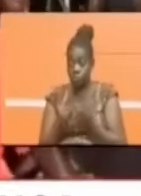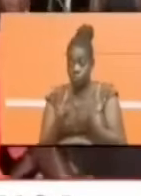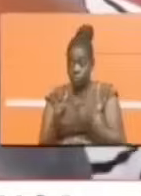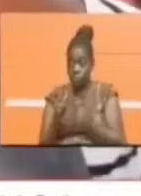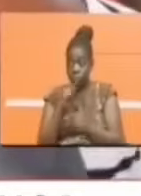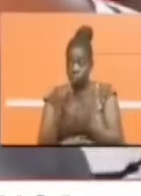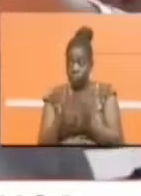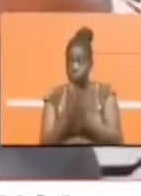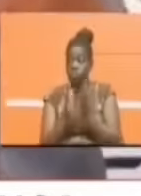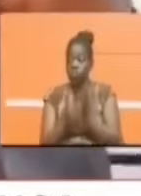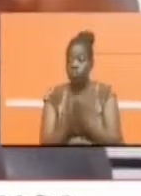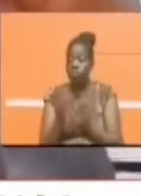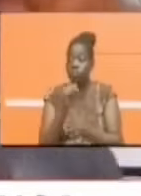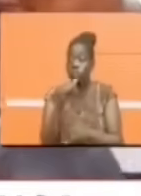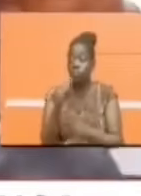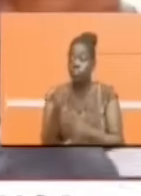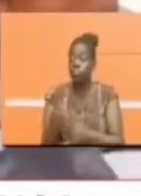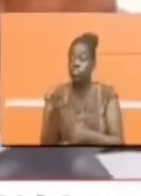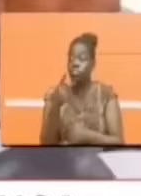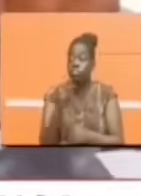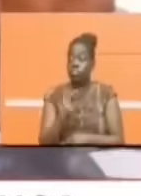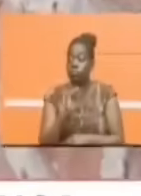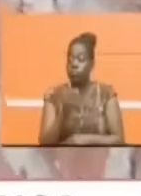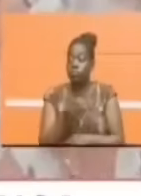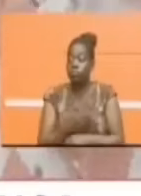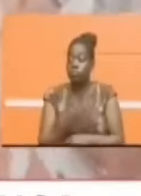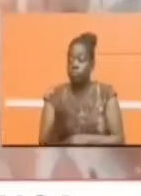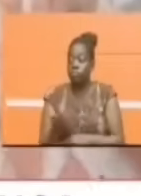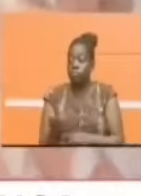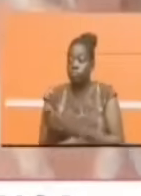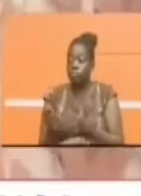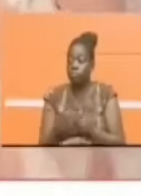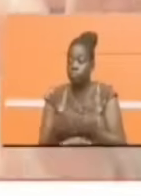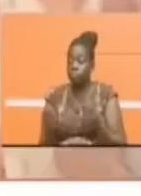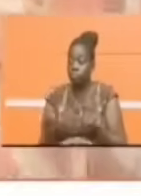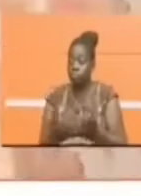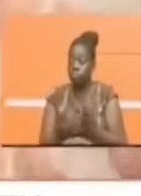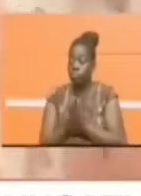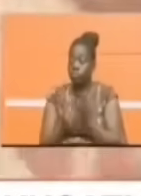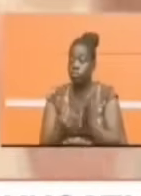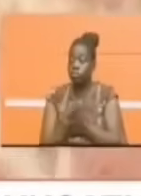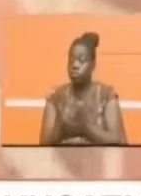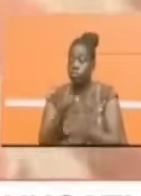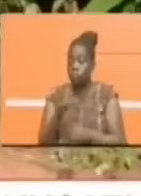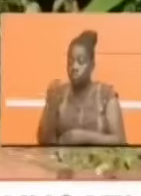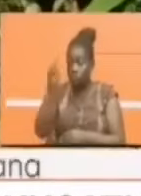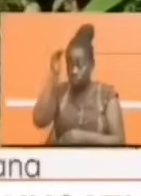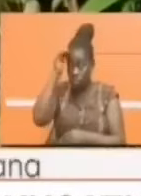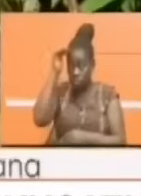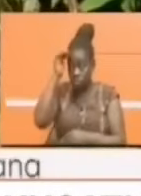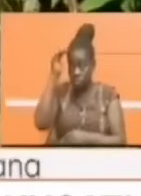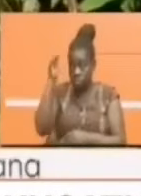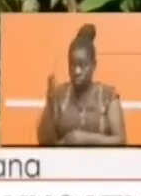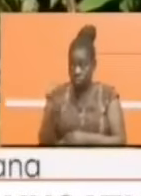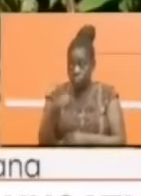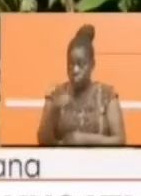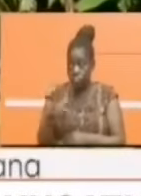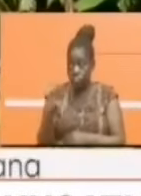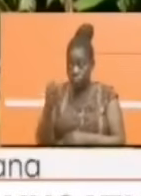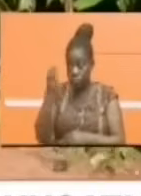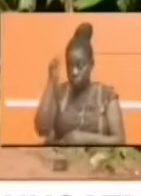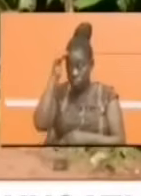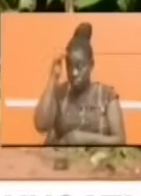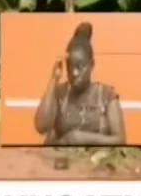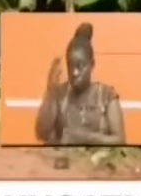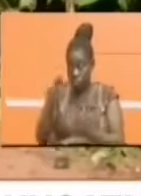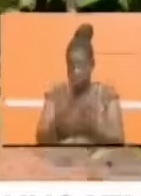ababala batukuli abalu kubadi abachara wabili bo abakwantizi bali mdoku uzako na utala kupolisi. They are taking them to police